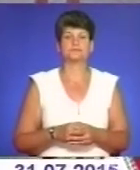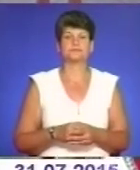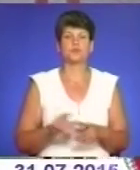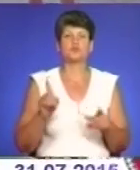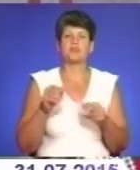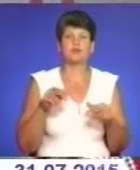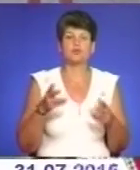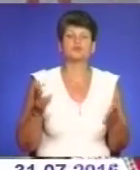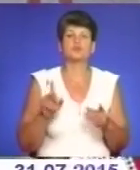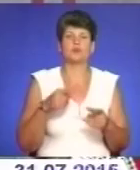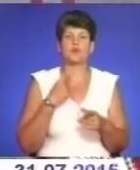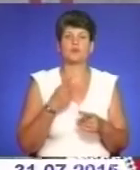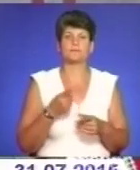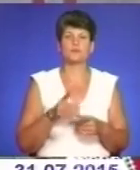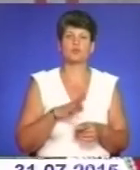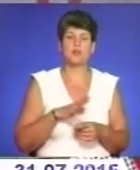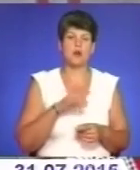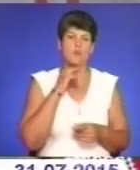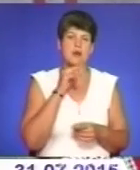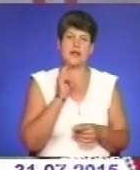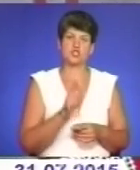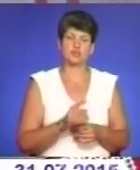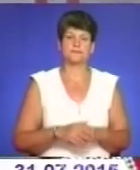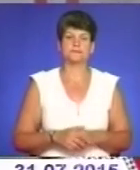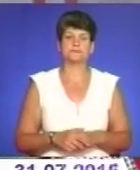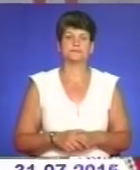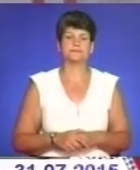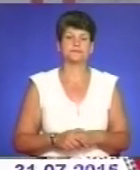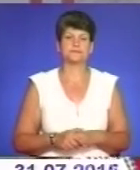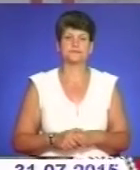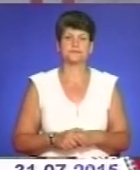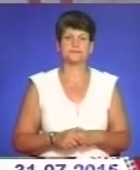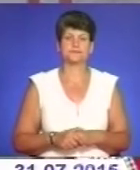виходили? Щоб була обережна, щоб